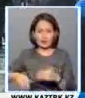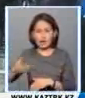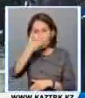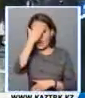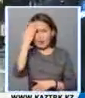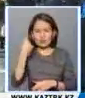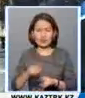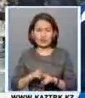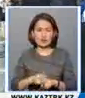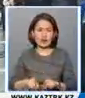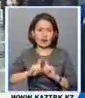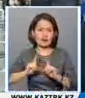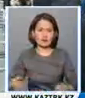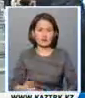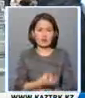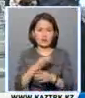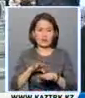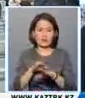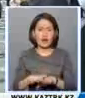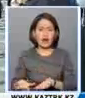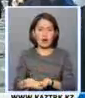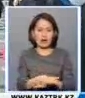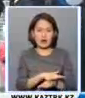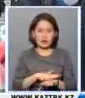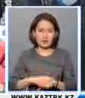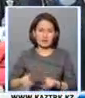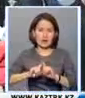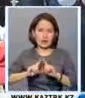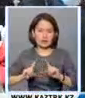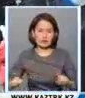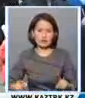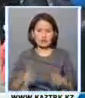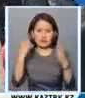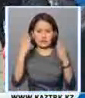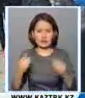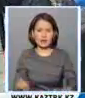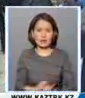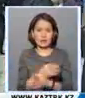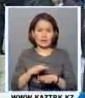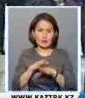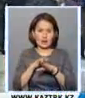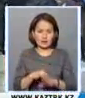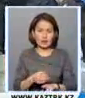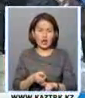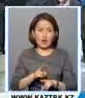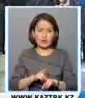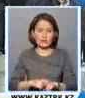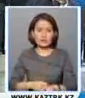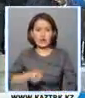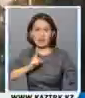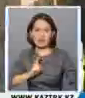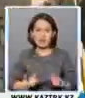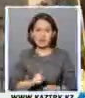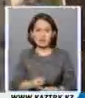жүректің жылуы жарқырайтын күн. Бүгінгі күн халқымыздың еңбегінің жемісіне басталатын